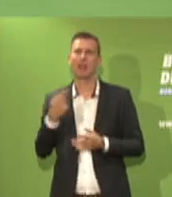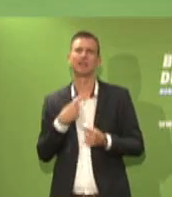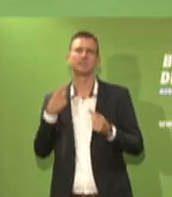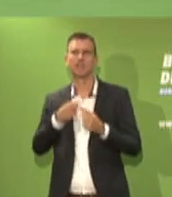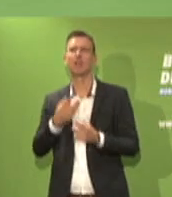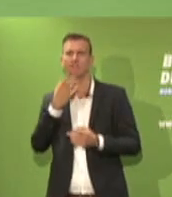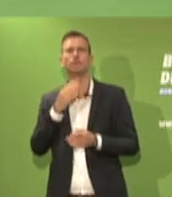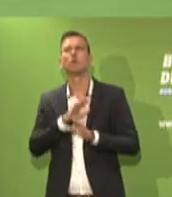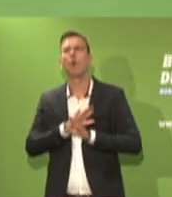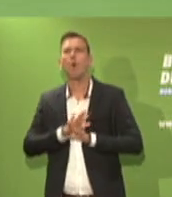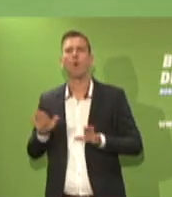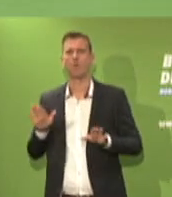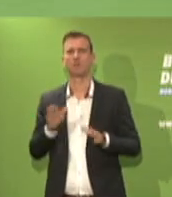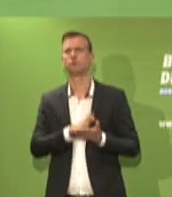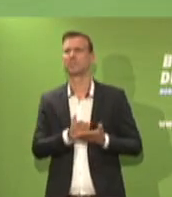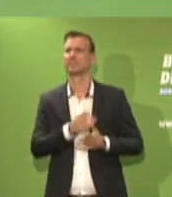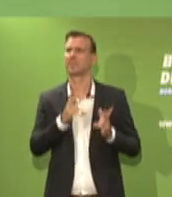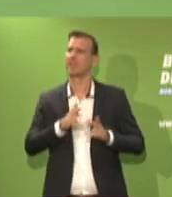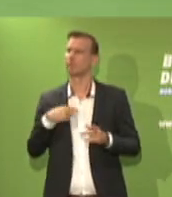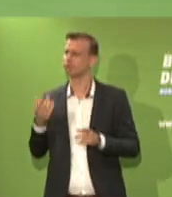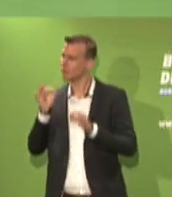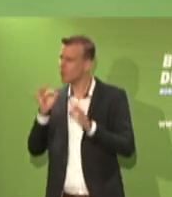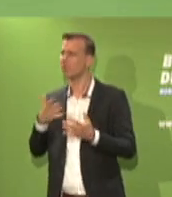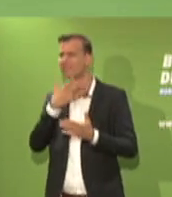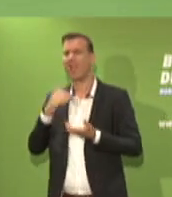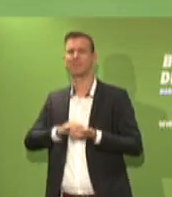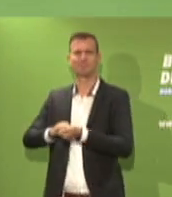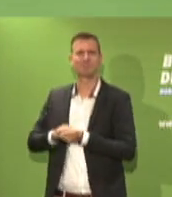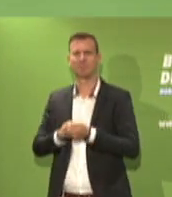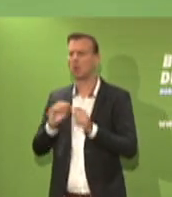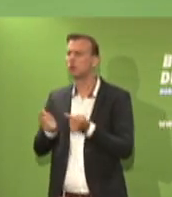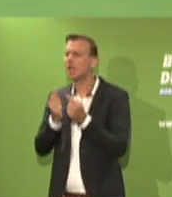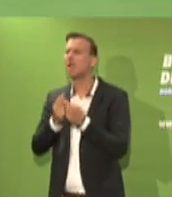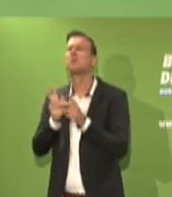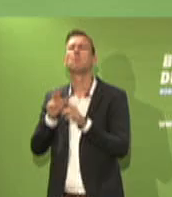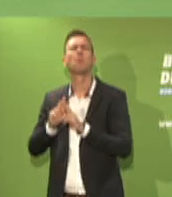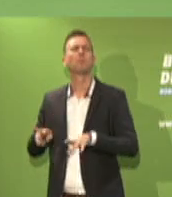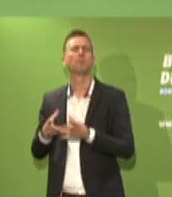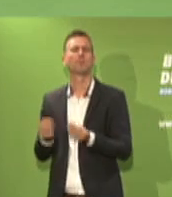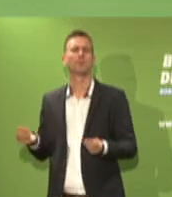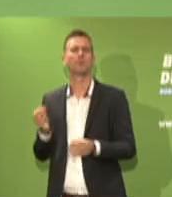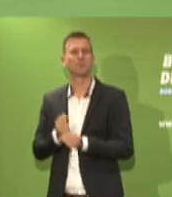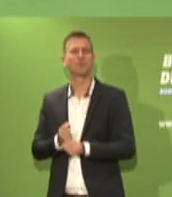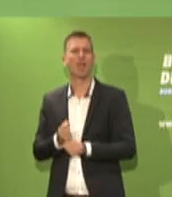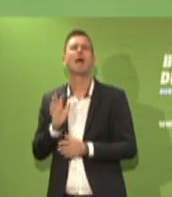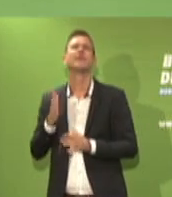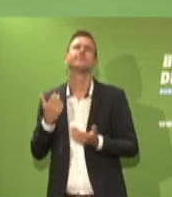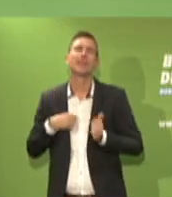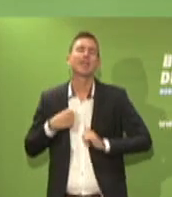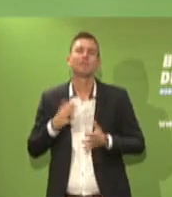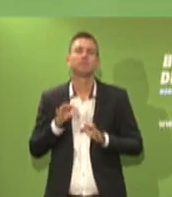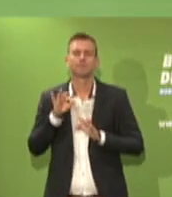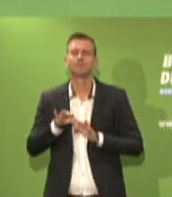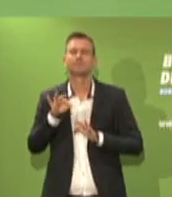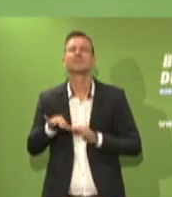möglichst gut miteinander auskommen und Streitigkeiten möglichst friedlich beilegen, aber es gibt dann doch leider die Fälle, wo